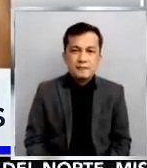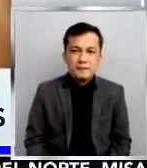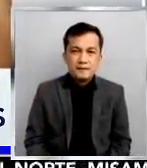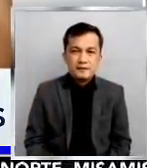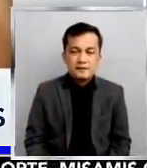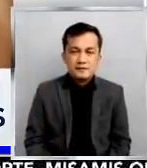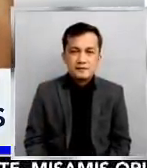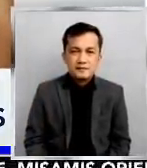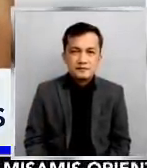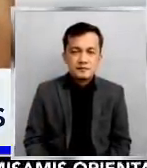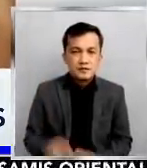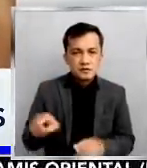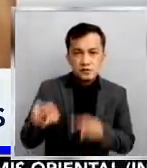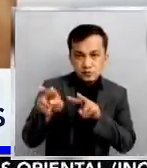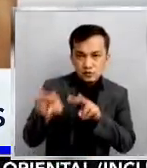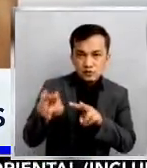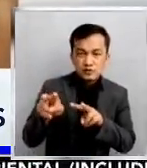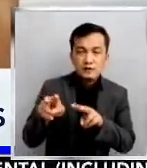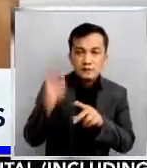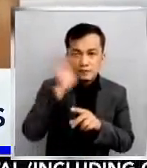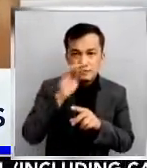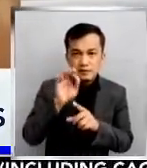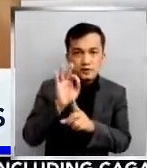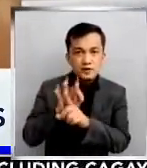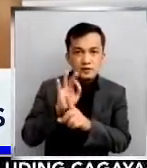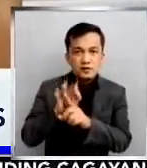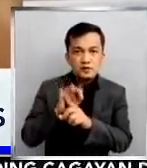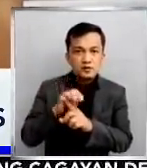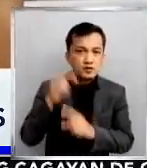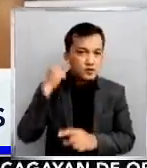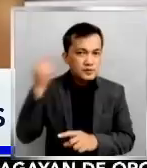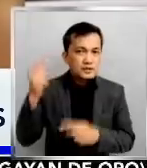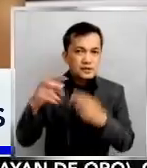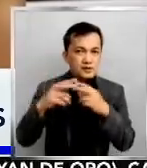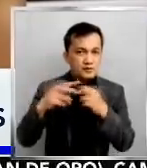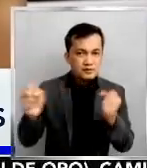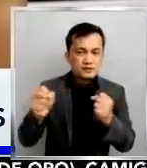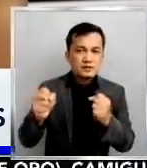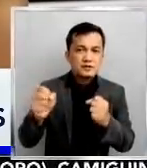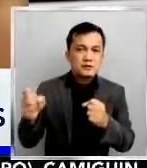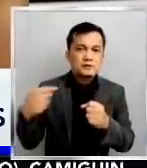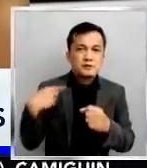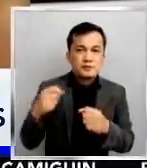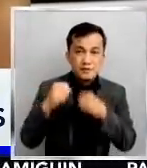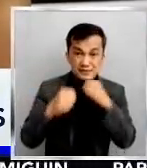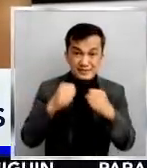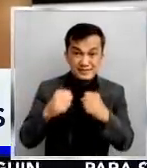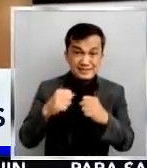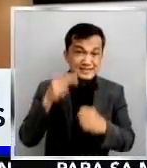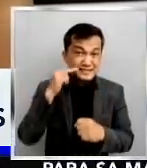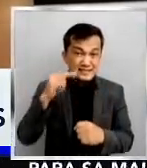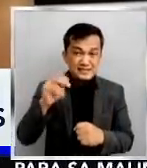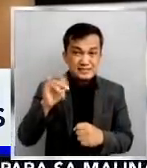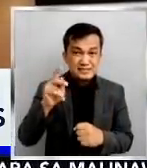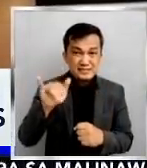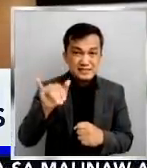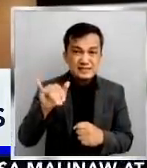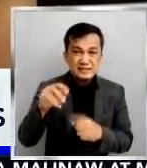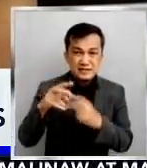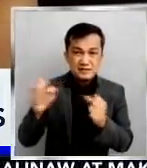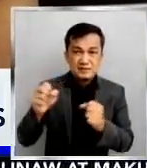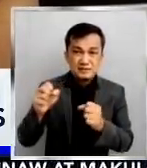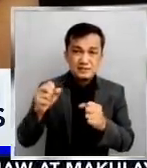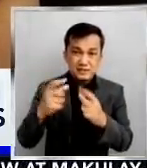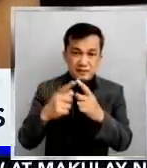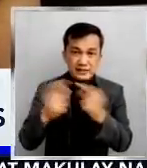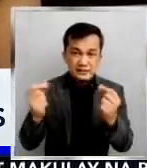Tinutukan ng Pinoy fans ang gold medal match ng pambato ng Pilipinas sa boxing na si Nesthy Petecio laban sa pambato ng Japan na si Sena